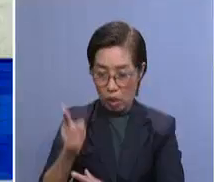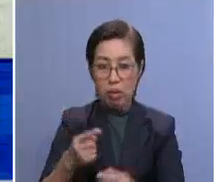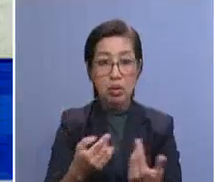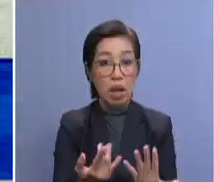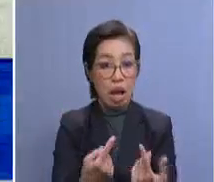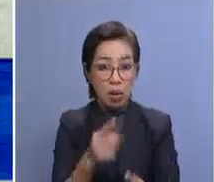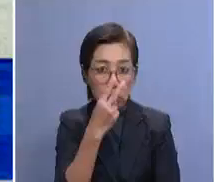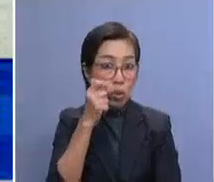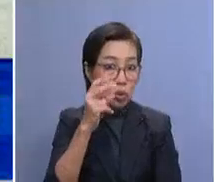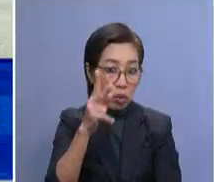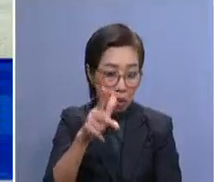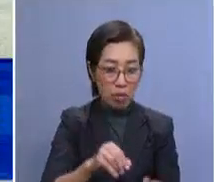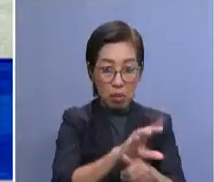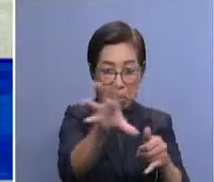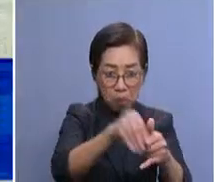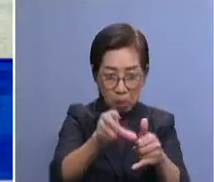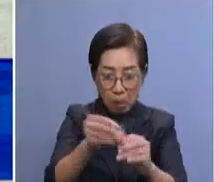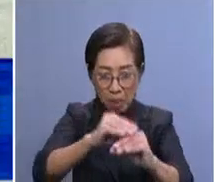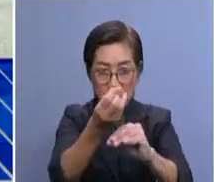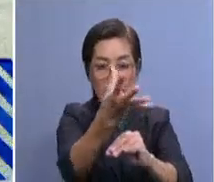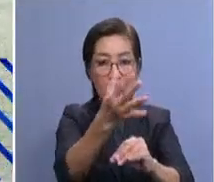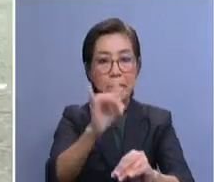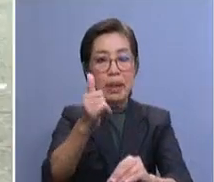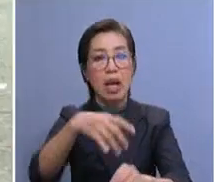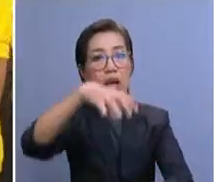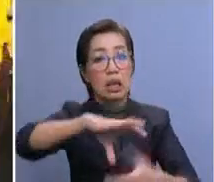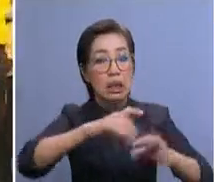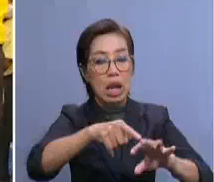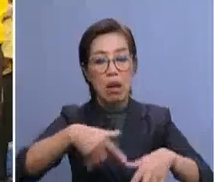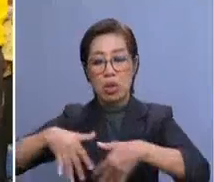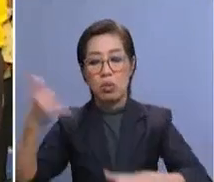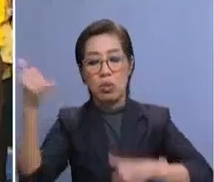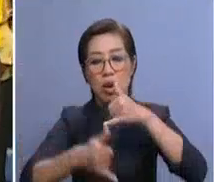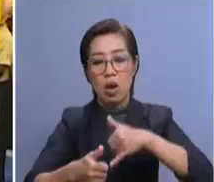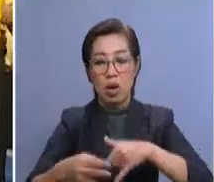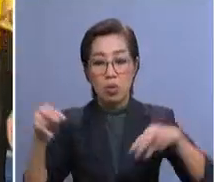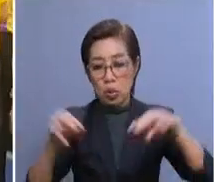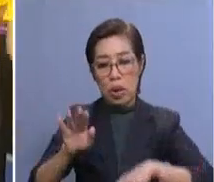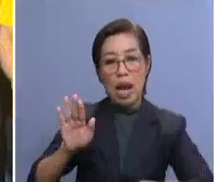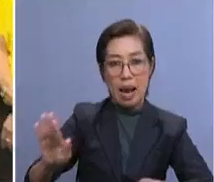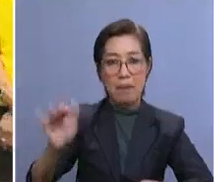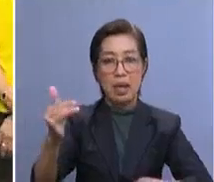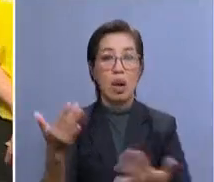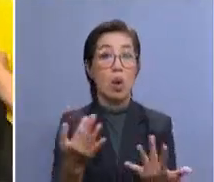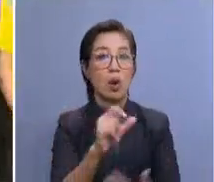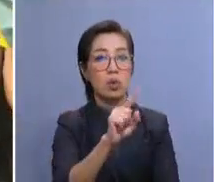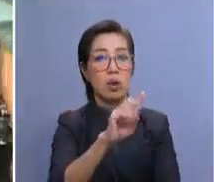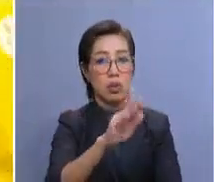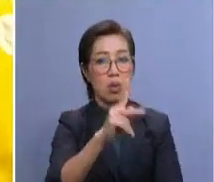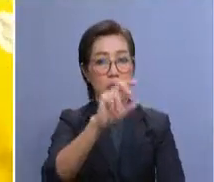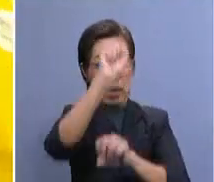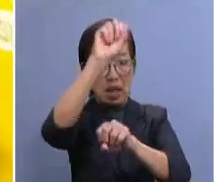เชื้อยังพุ่งสูงขึ้นอาจจะมีความเป็นไปได้ที่ต้องแข่งขันแบบปิดไม่มีผู้ชมแต่ต้องรอการประชุมและการประกาศจากสปก